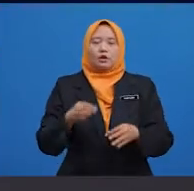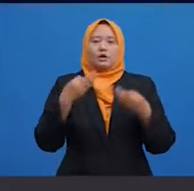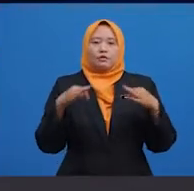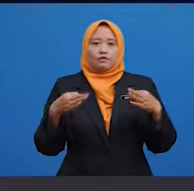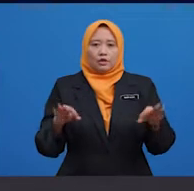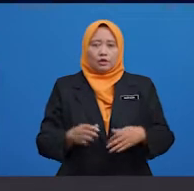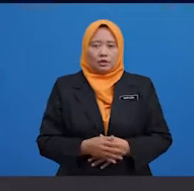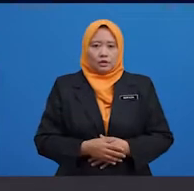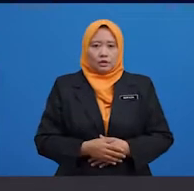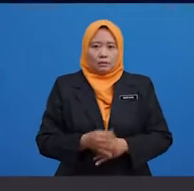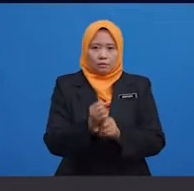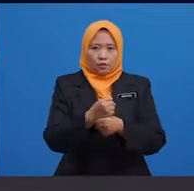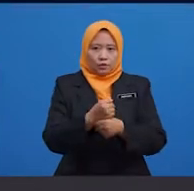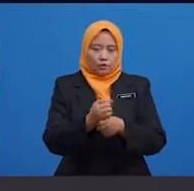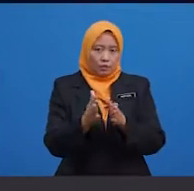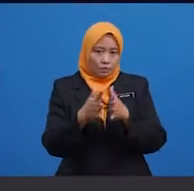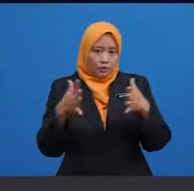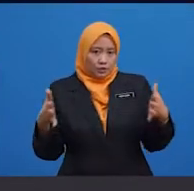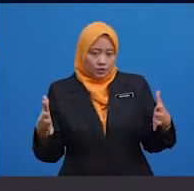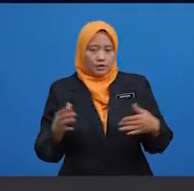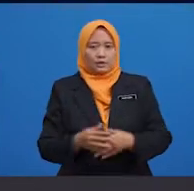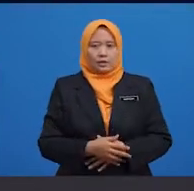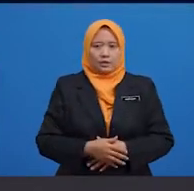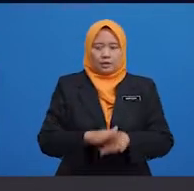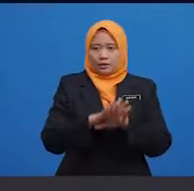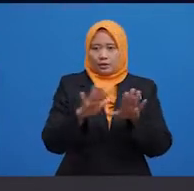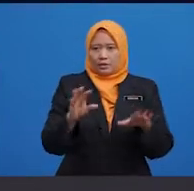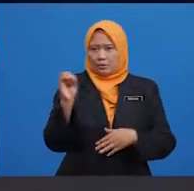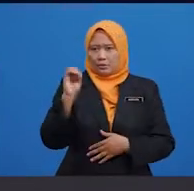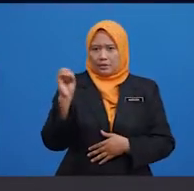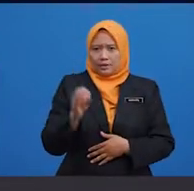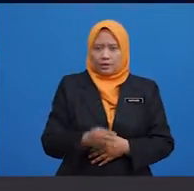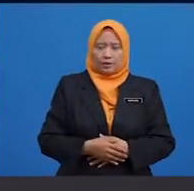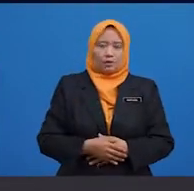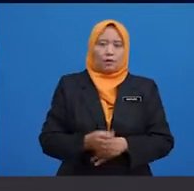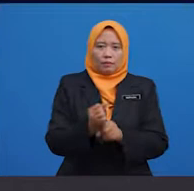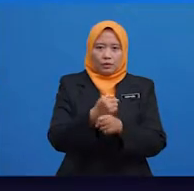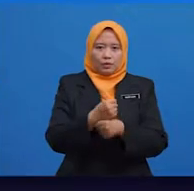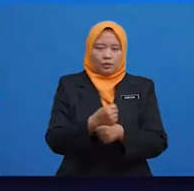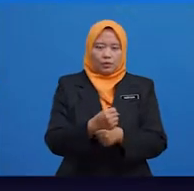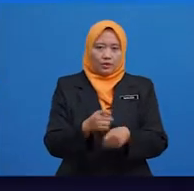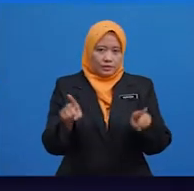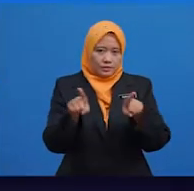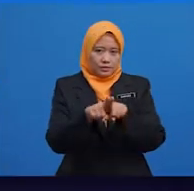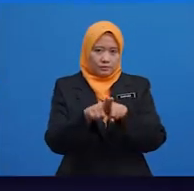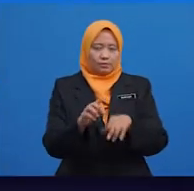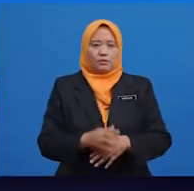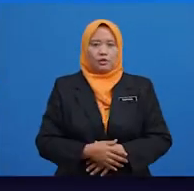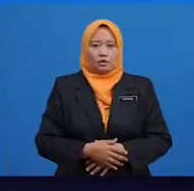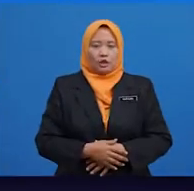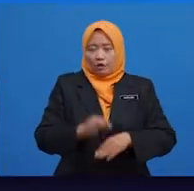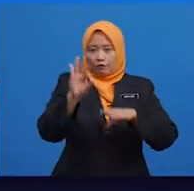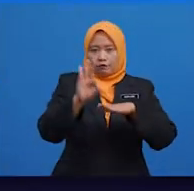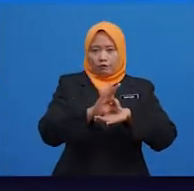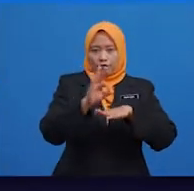lebih besar dari sel darah merah dan tidak mempunyai bentuk yang sekata. Fungsi utama